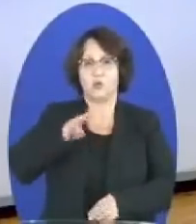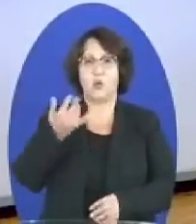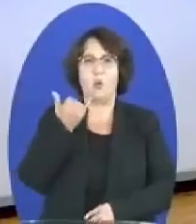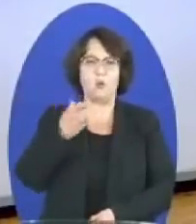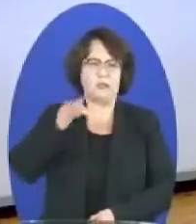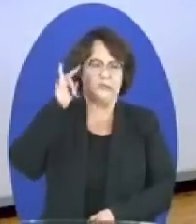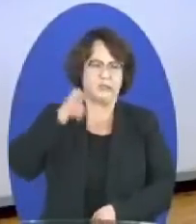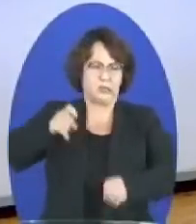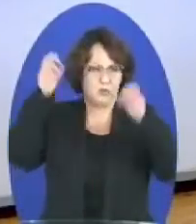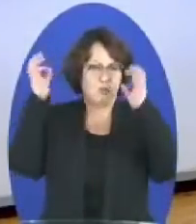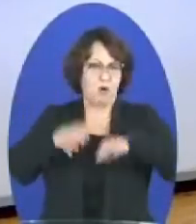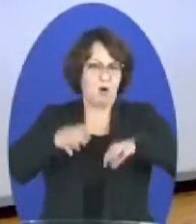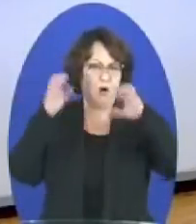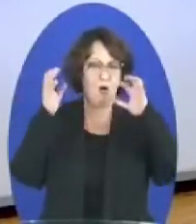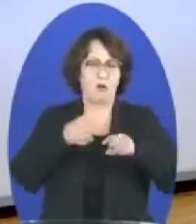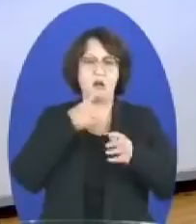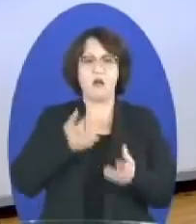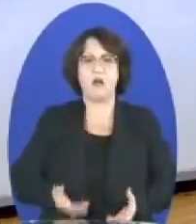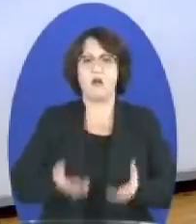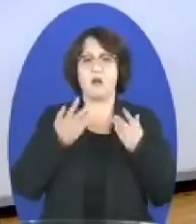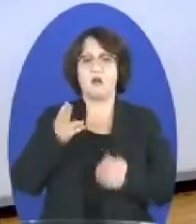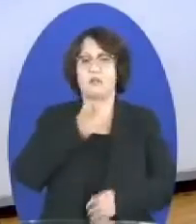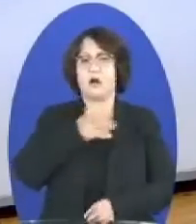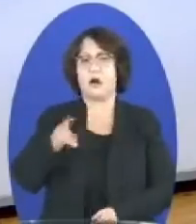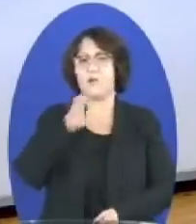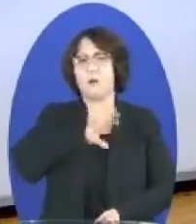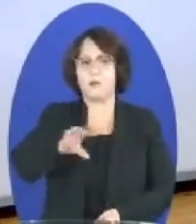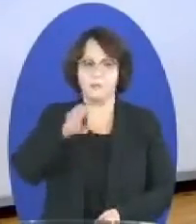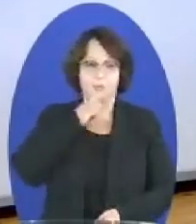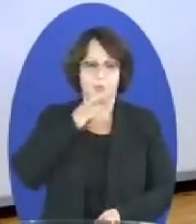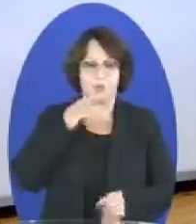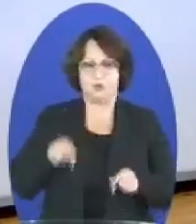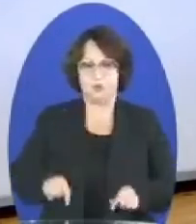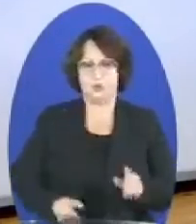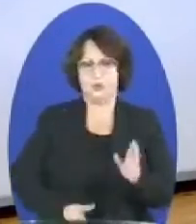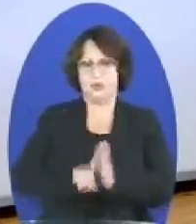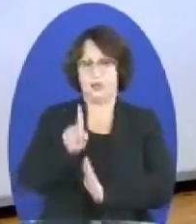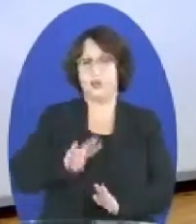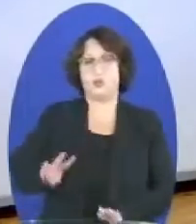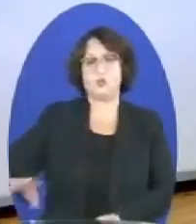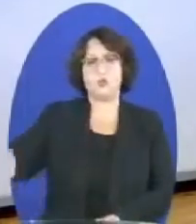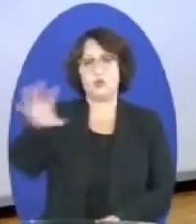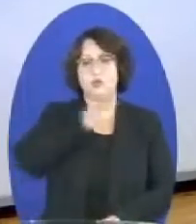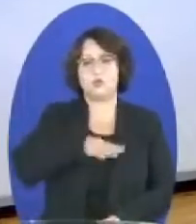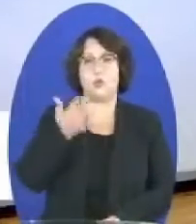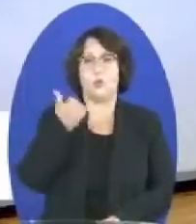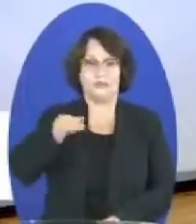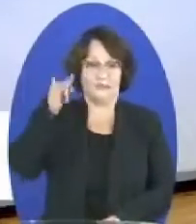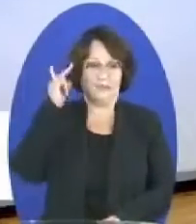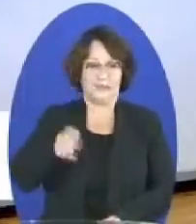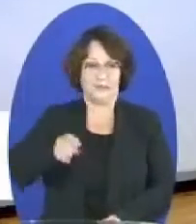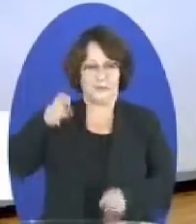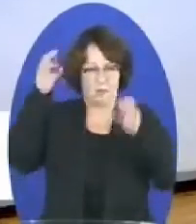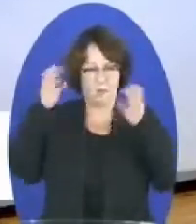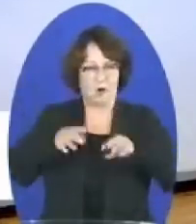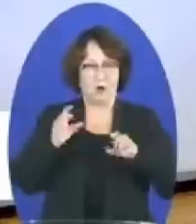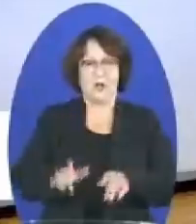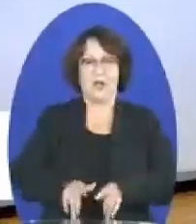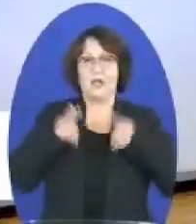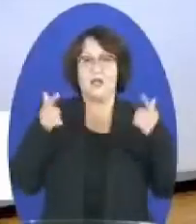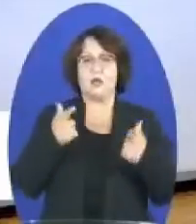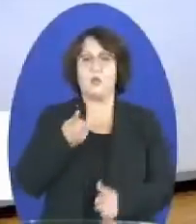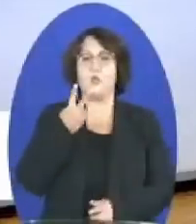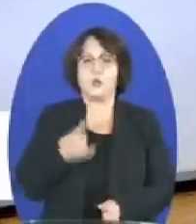байна. Цагур орчны шилжилгээний газраас гаргасан мэдээллээр өнөөдрөөс эхлээд нутгийн ихэнх хэсгээр усрах бороо орох тул гинтийн үер усны аюулаас сэрэмжтэй